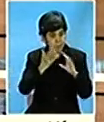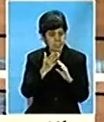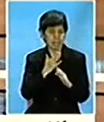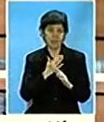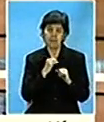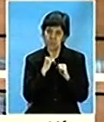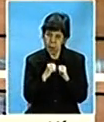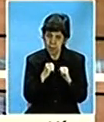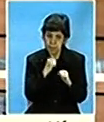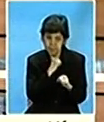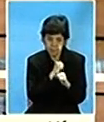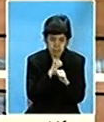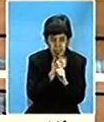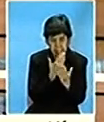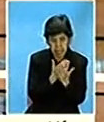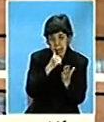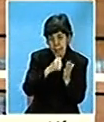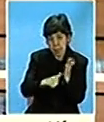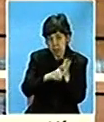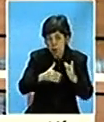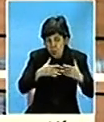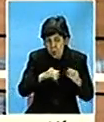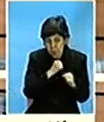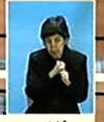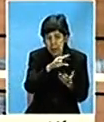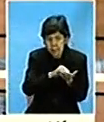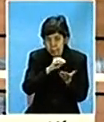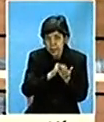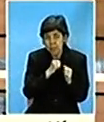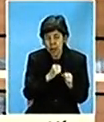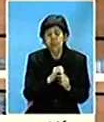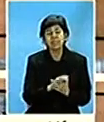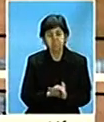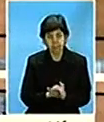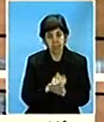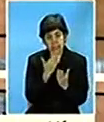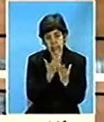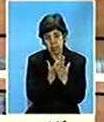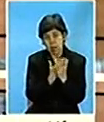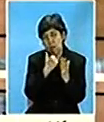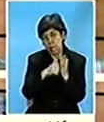จะดำเนินการเก็บภาษีต่างๆเข้าเป้าอย่างไรก็ตามภาษีนั้นก็ฝากรัฐบาลหรือว่